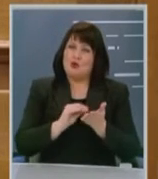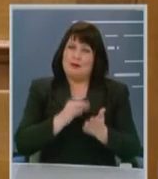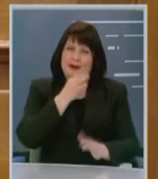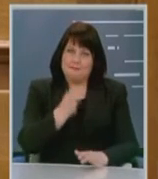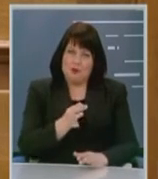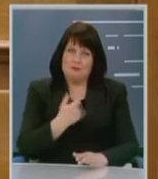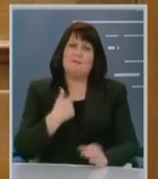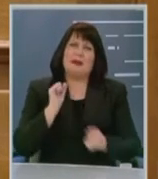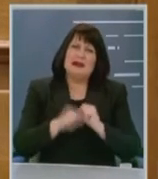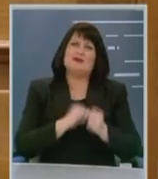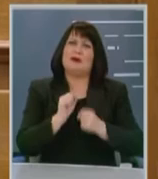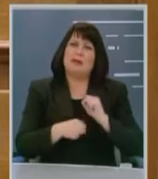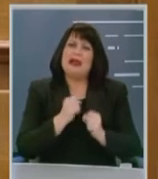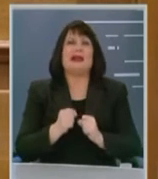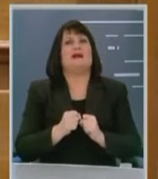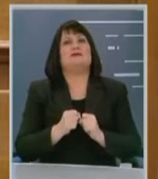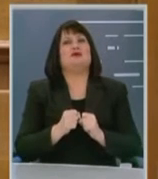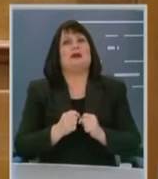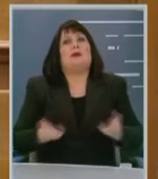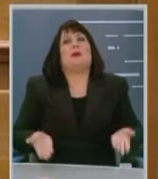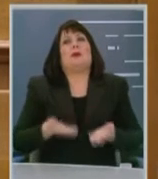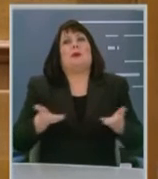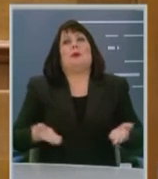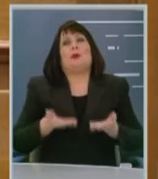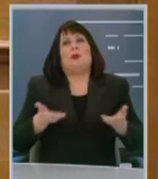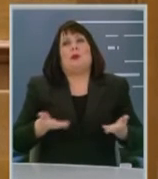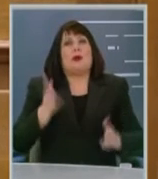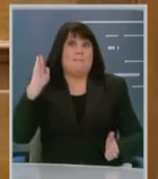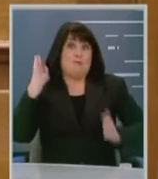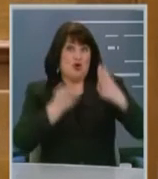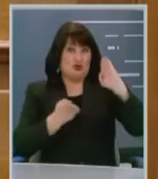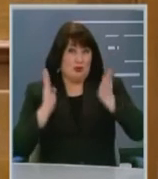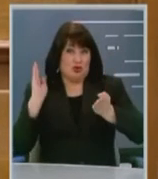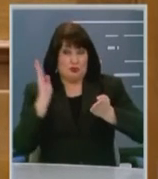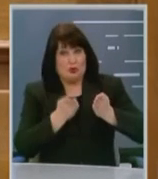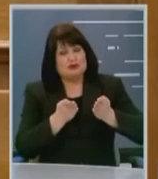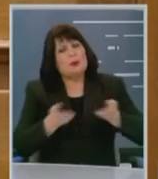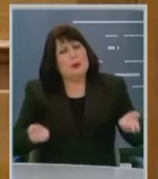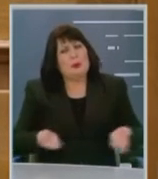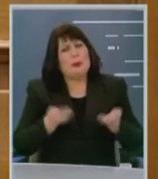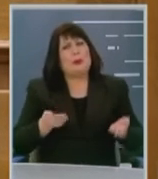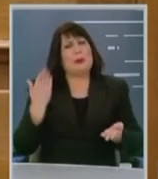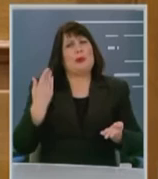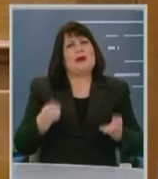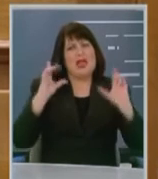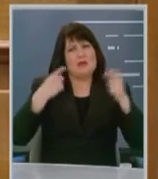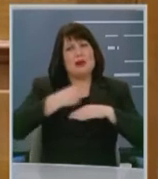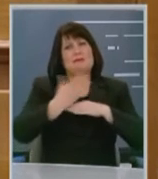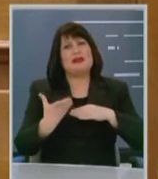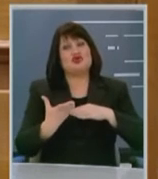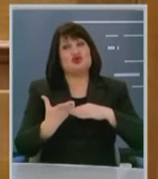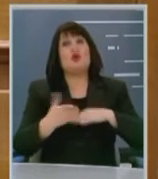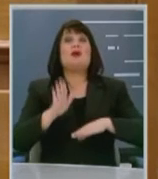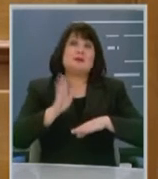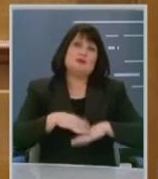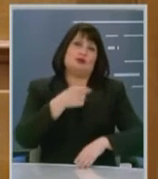Δίνουμε μάχες για να απαλύνουμε τις επιπτώσεις από τα πρόστιμα και τους καταλογισμούς που οι κυβερνήσεις Νέας Δημοκρατίας και Πασόκα επιφύλαξαν